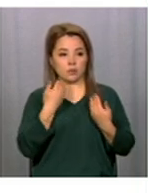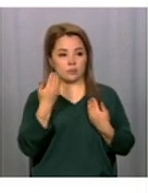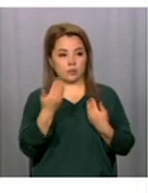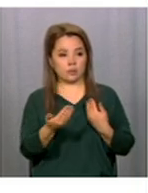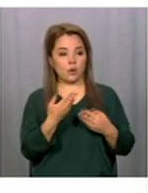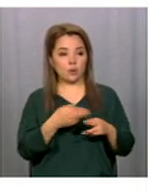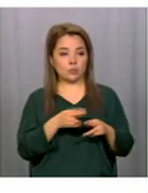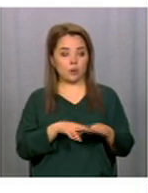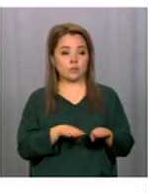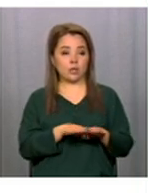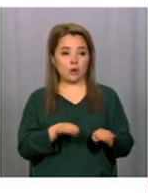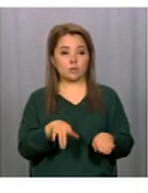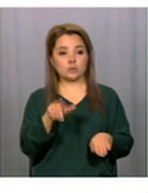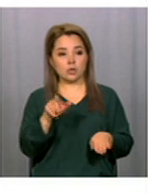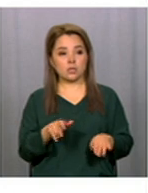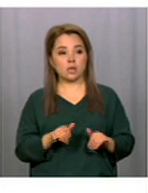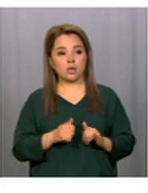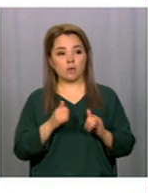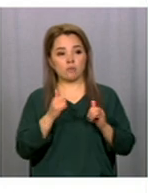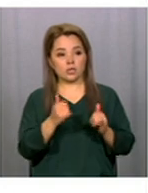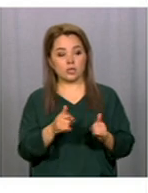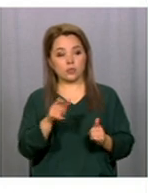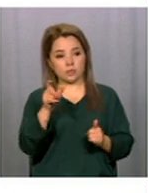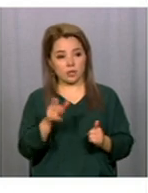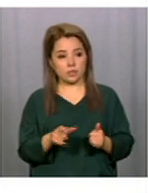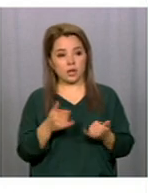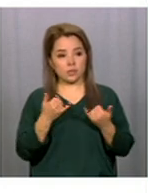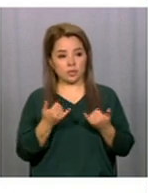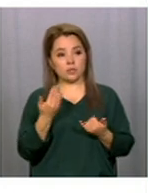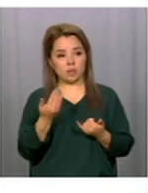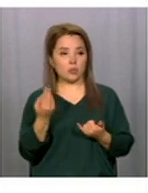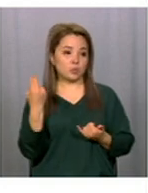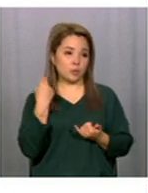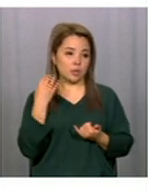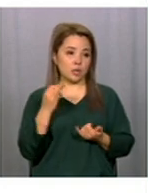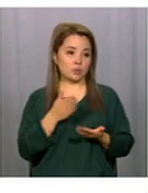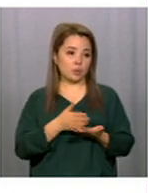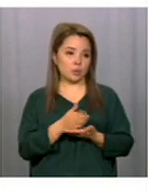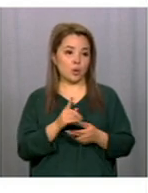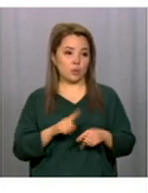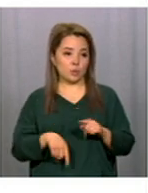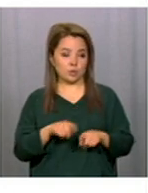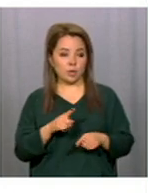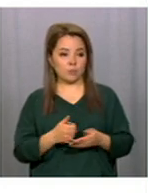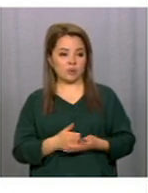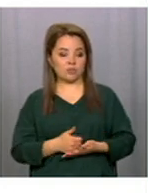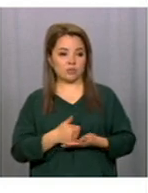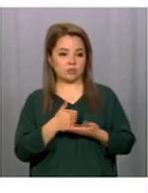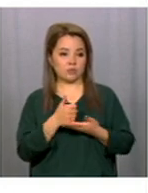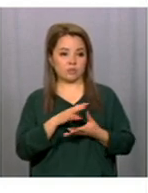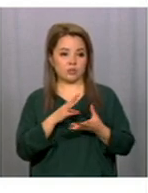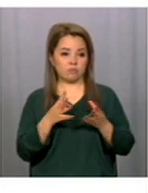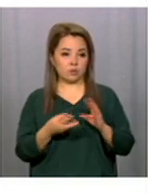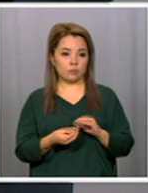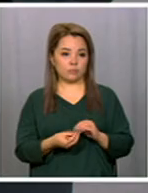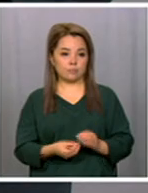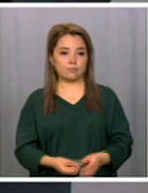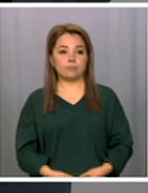Такой человек заслуживает уважения. Для него долг и служение Родине превыше